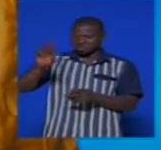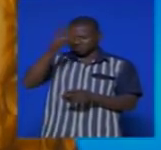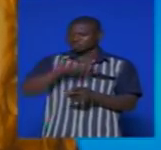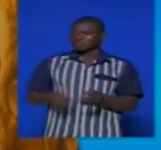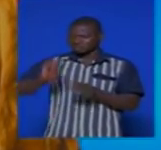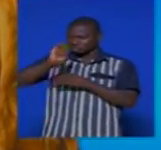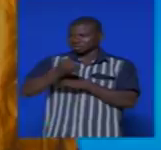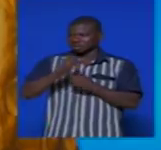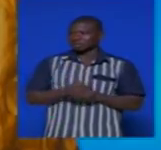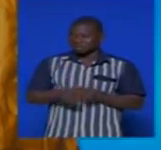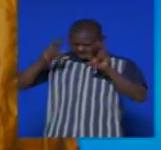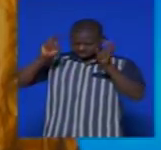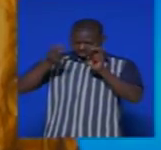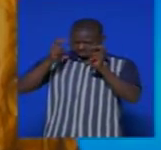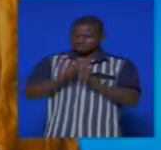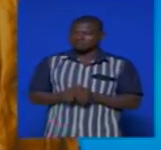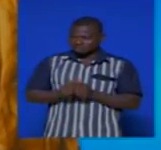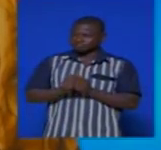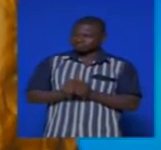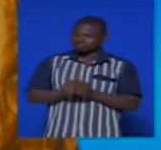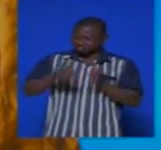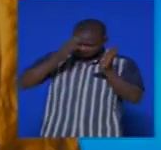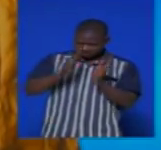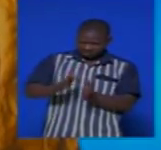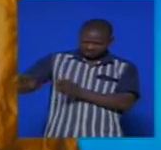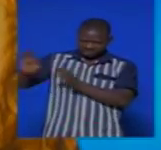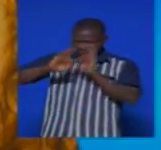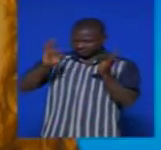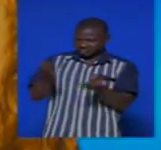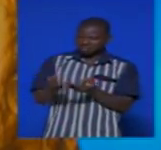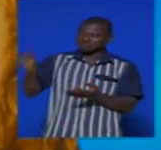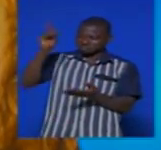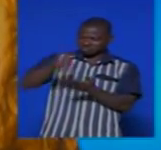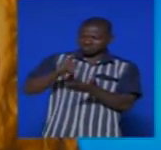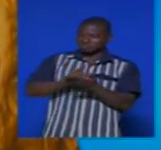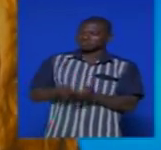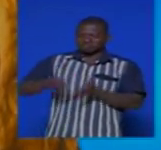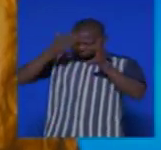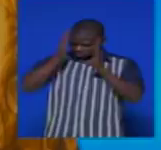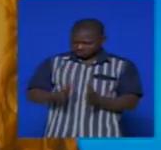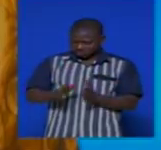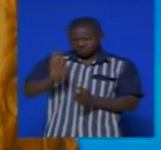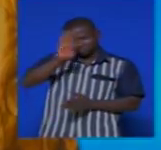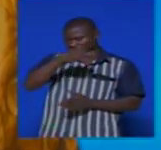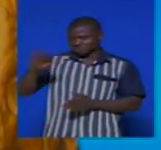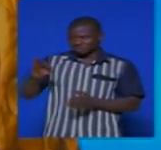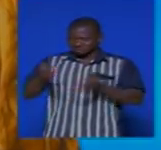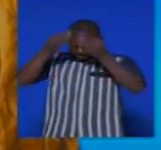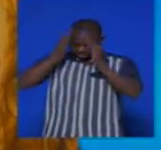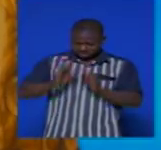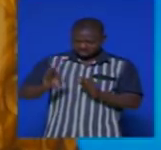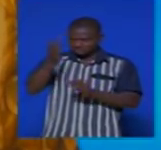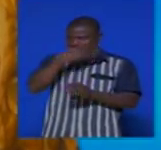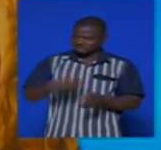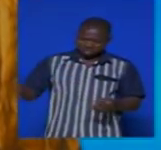le savez, c'est la planification familiale et droits humains. Le Burkina Faso donc, a décidé de coupler donc, l'organisation de cette